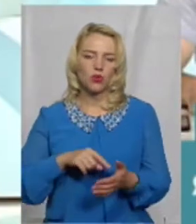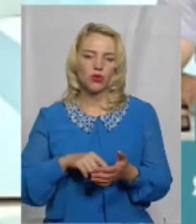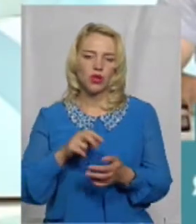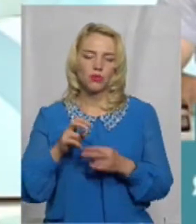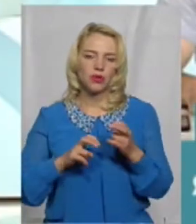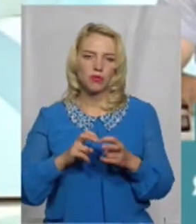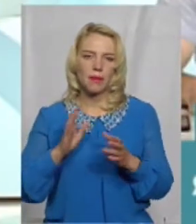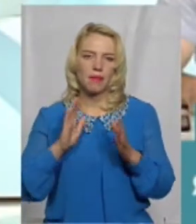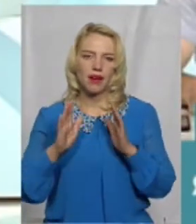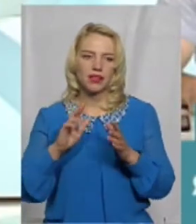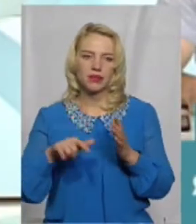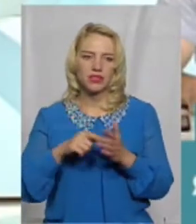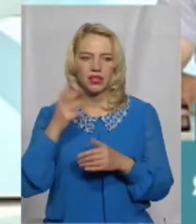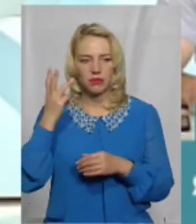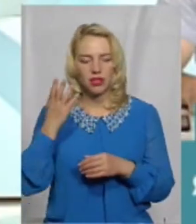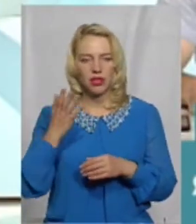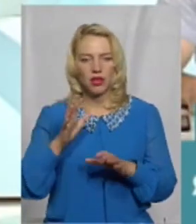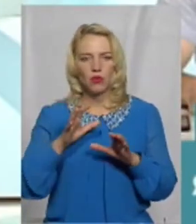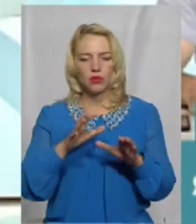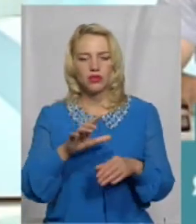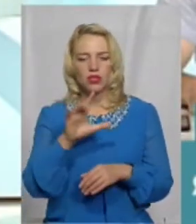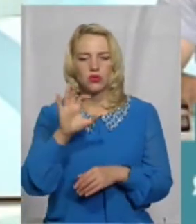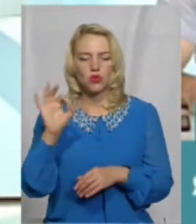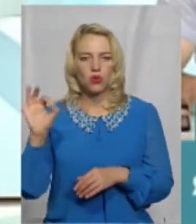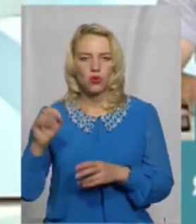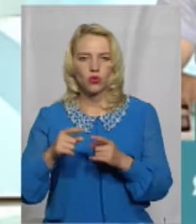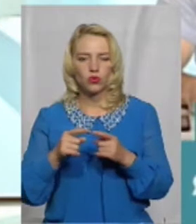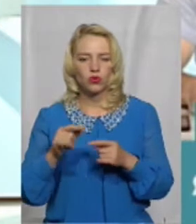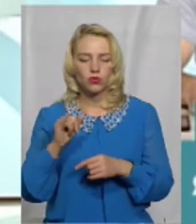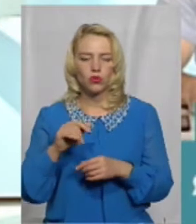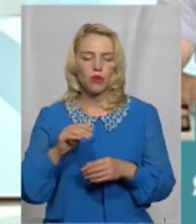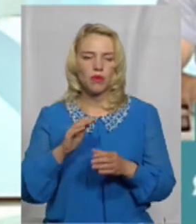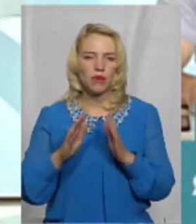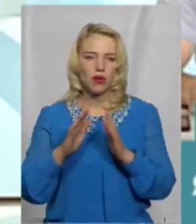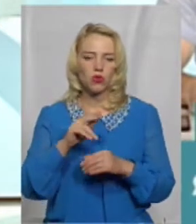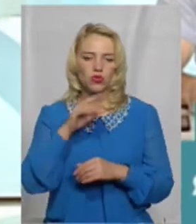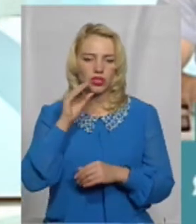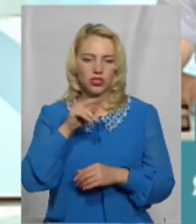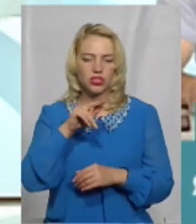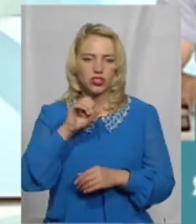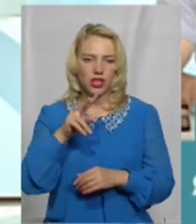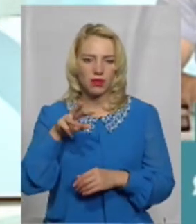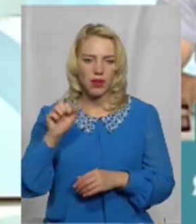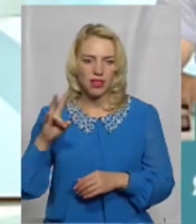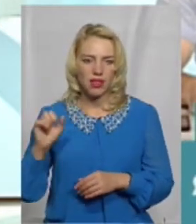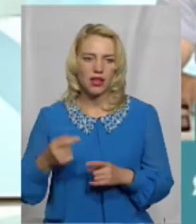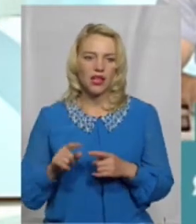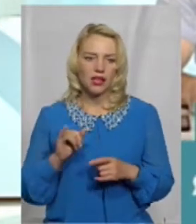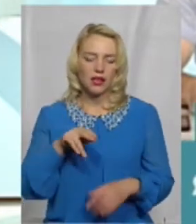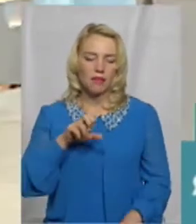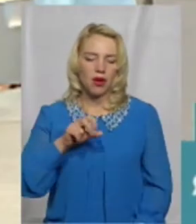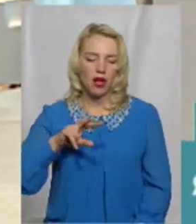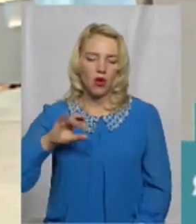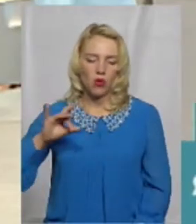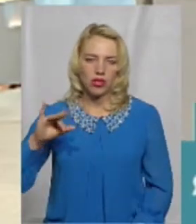сквери міста Хмельницького», яке опікується зоокуточком у парку імені Чекмана, та Сергієм Пальохіним, керівником Центру реабілітації диких